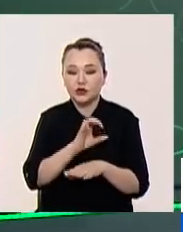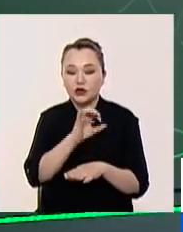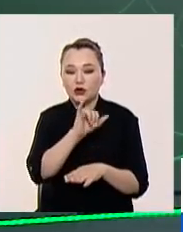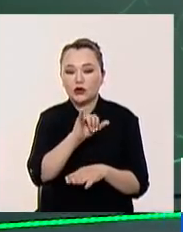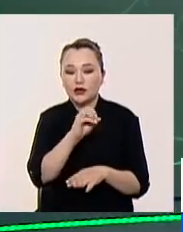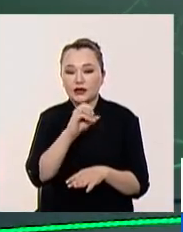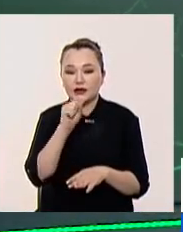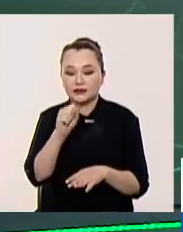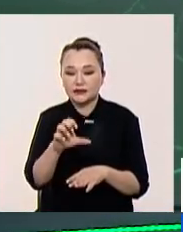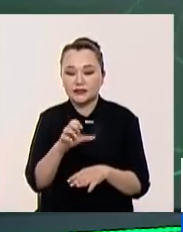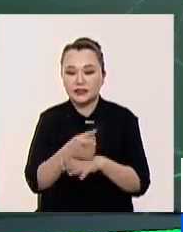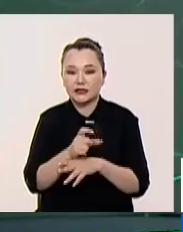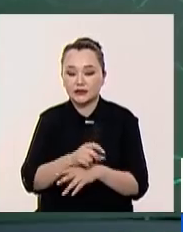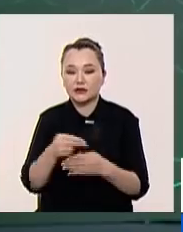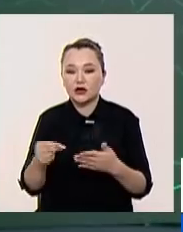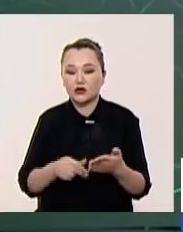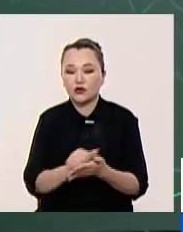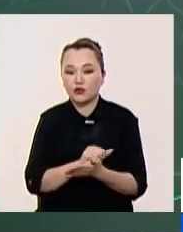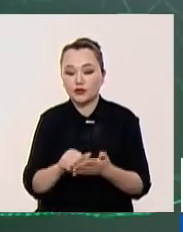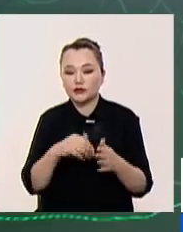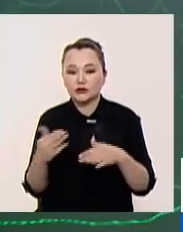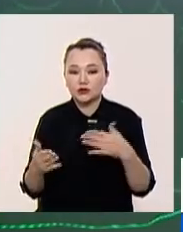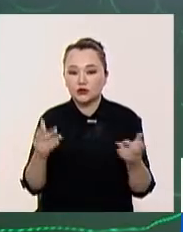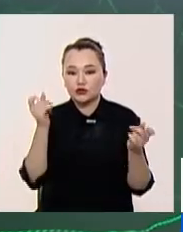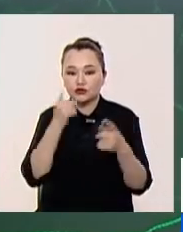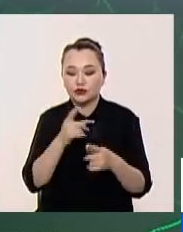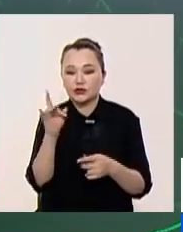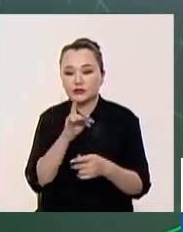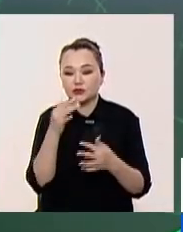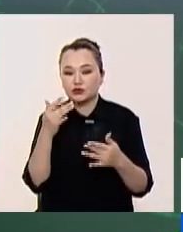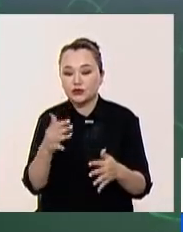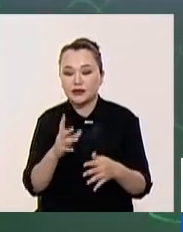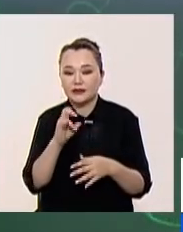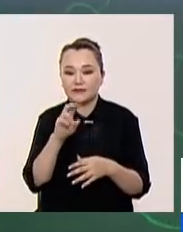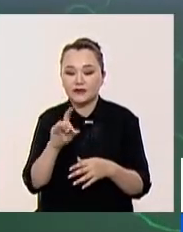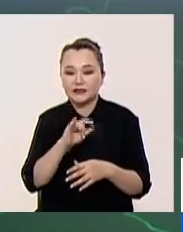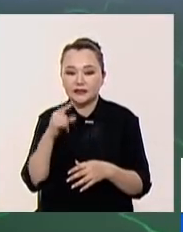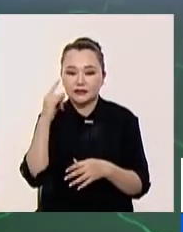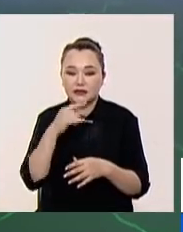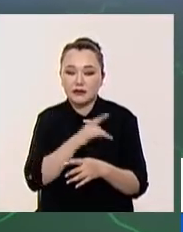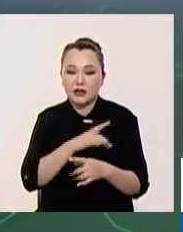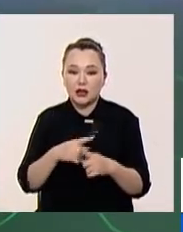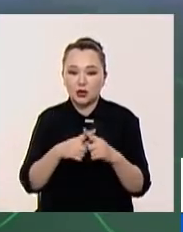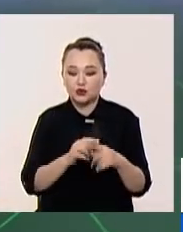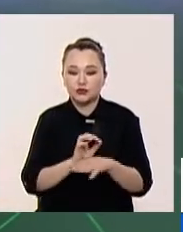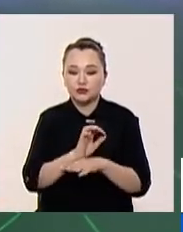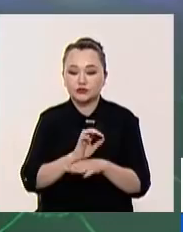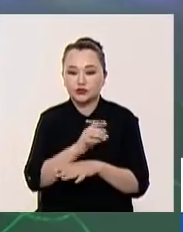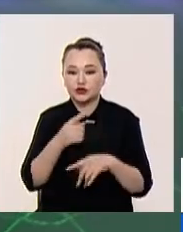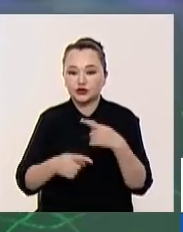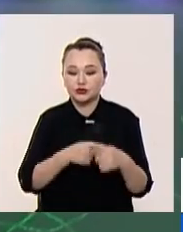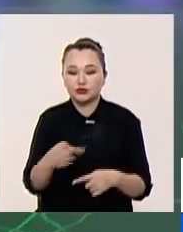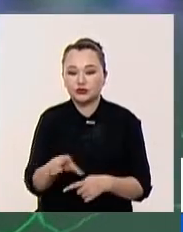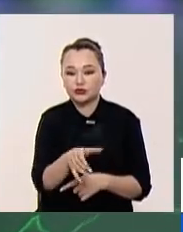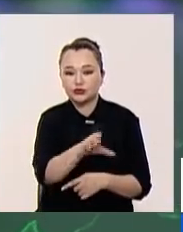ЕАЭС. После подписания документа стороны определят объемы поставок. Нефть из Казахстана в Беларусь потечет по нефтепроводу, построенному